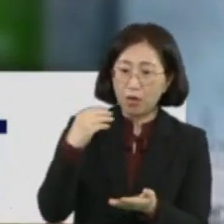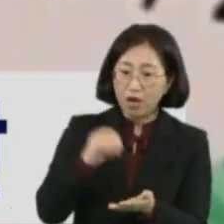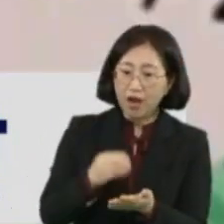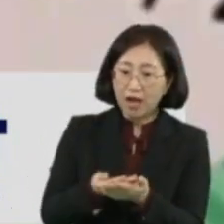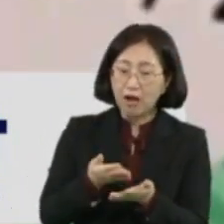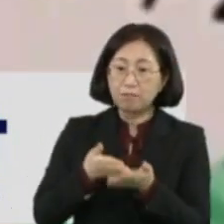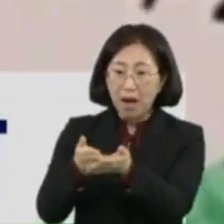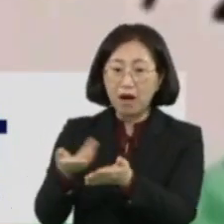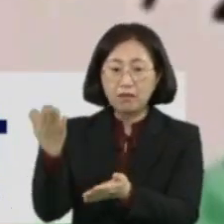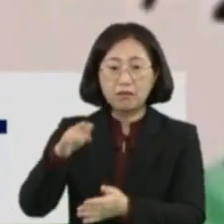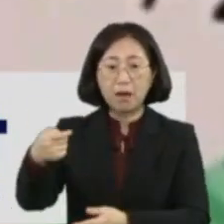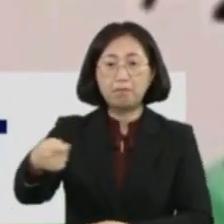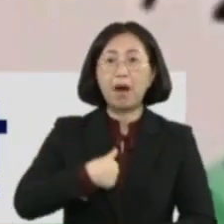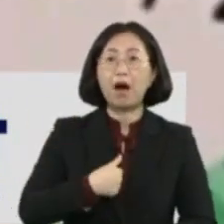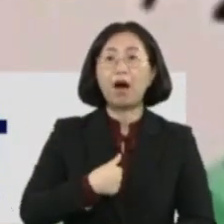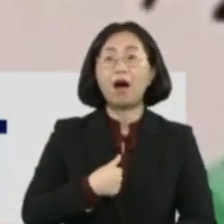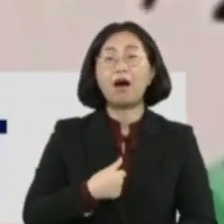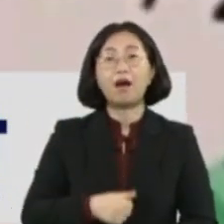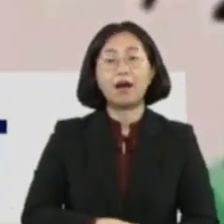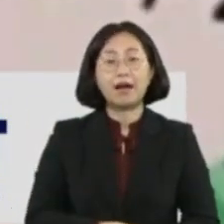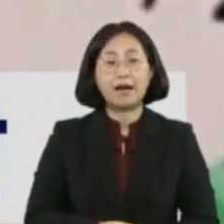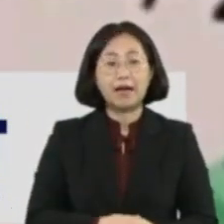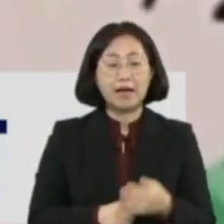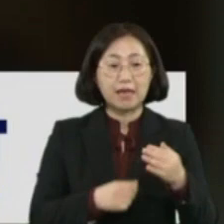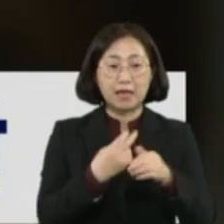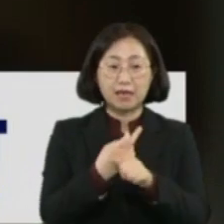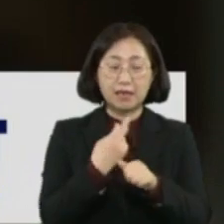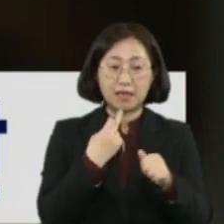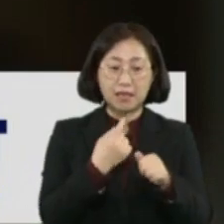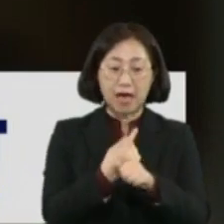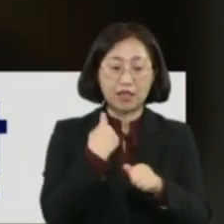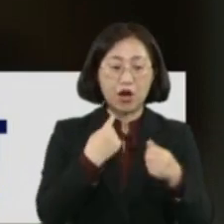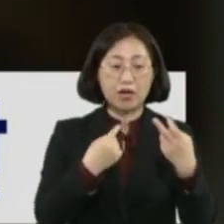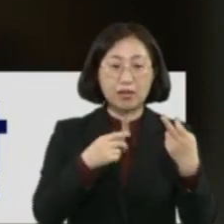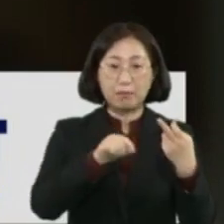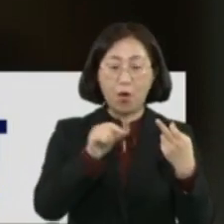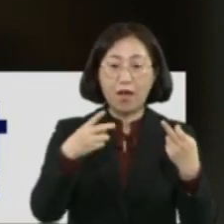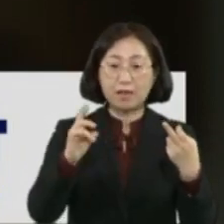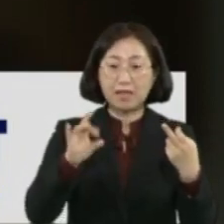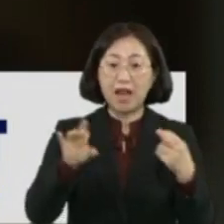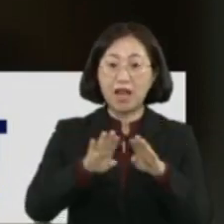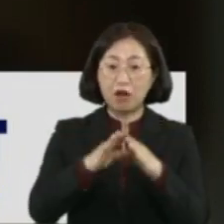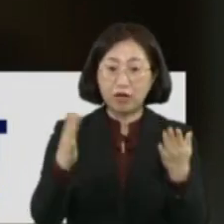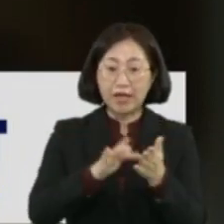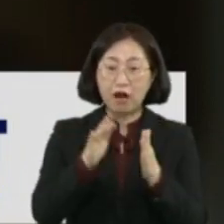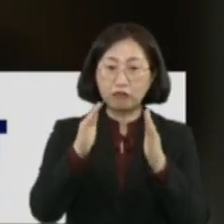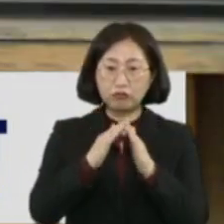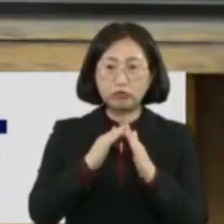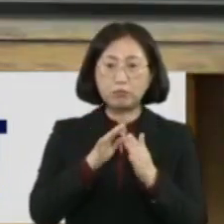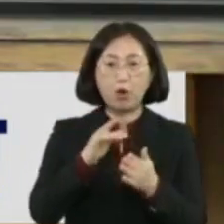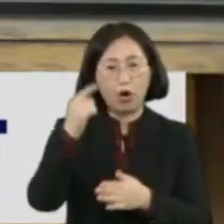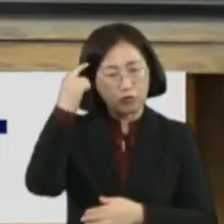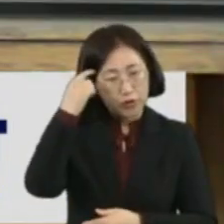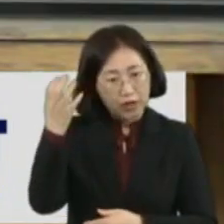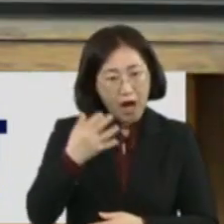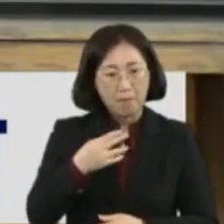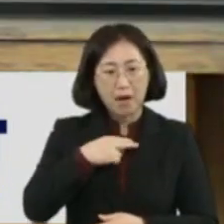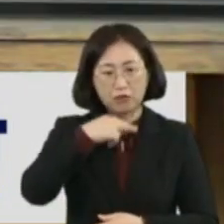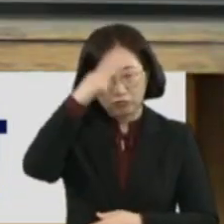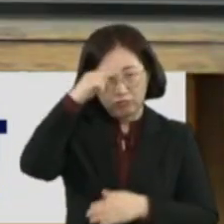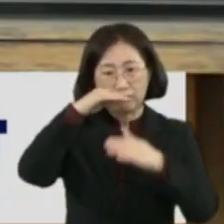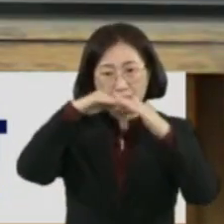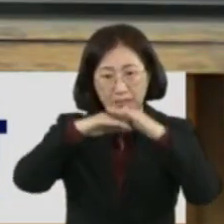않아 논란이 일고 있습니다. 지난달 24일 문을 연 이 약국은 영업 열흘 만에 두통약과 숙취해수제